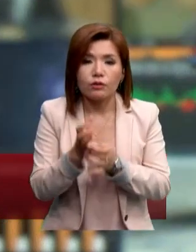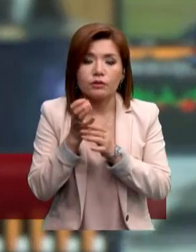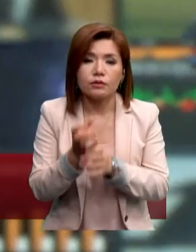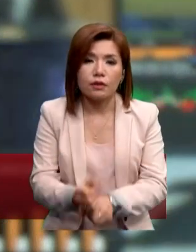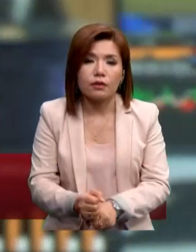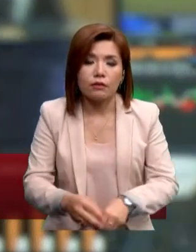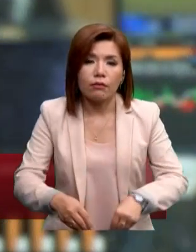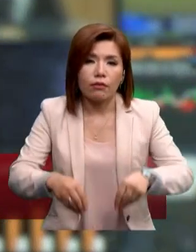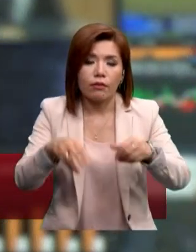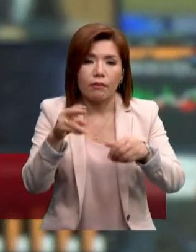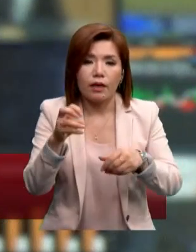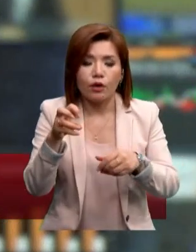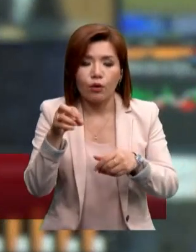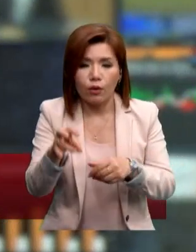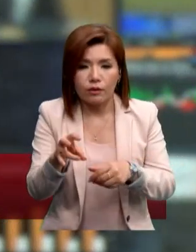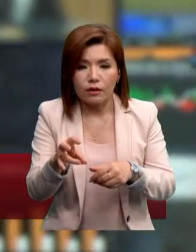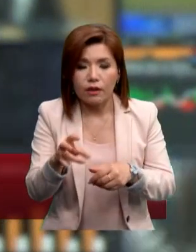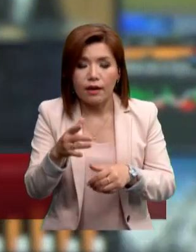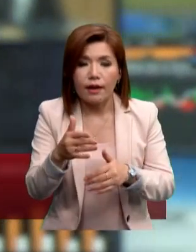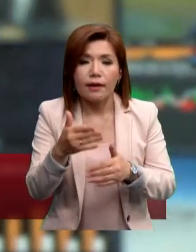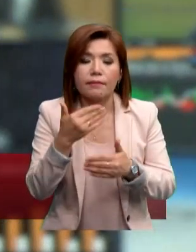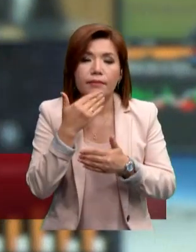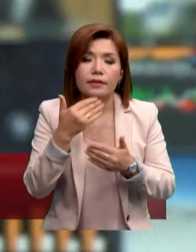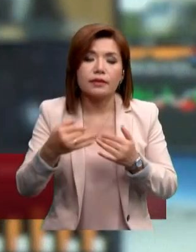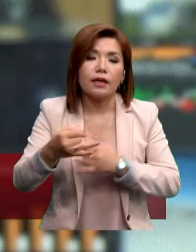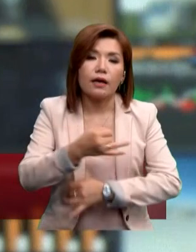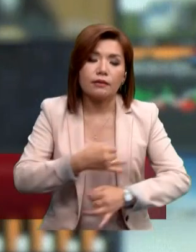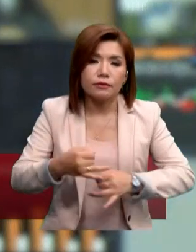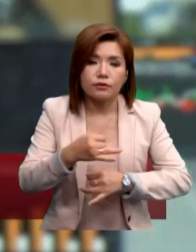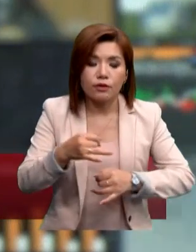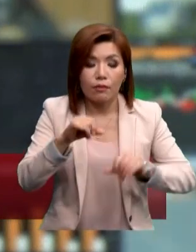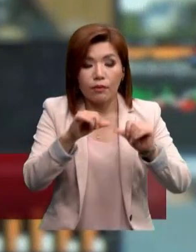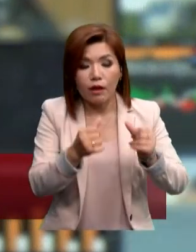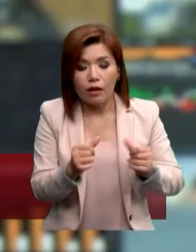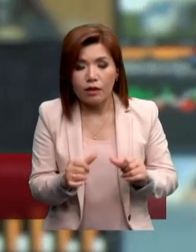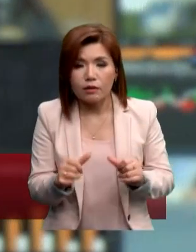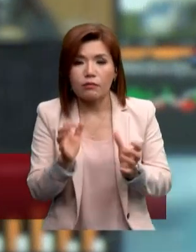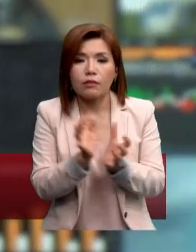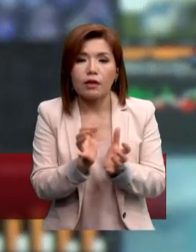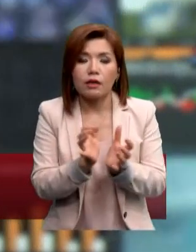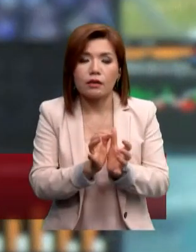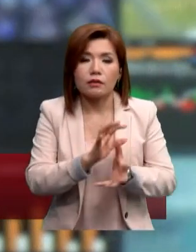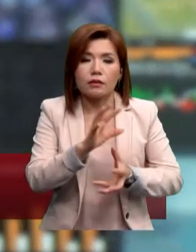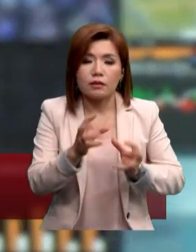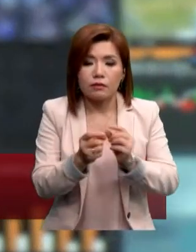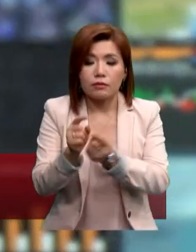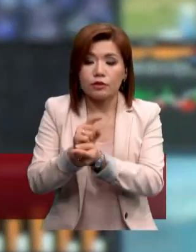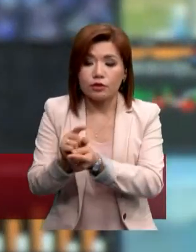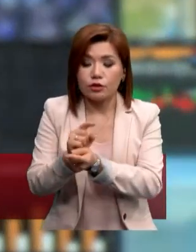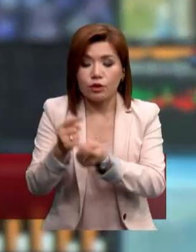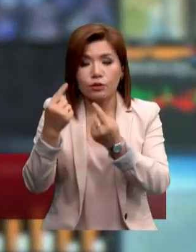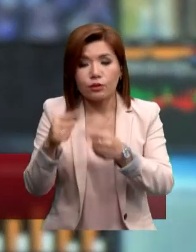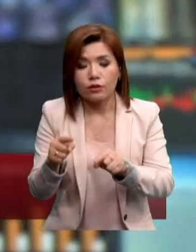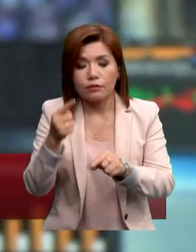роста полигонов твердобытовых отходов. На последних обсуждениях, формирующих судьбу мусоперерабатывающего сектора, в материале